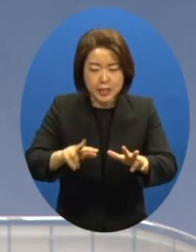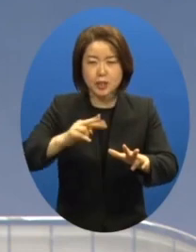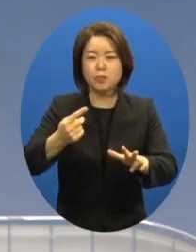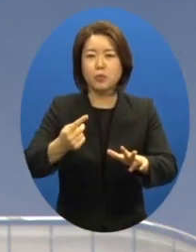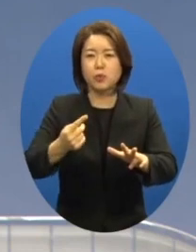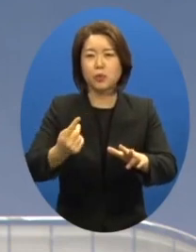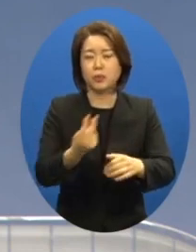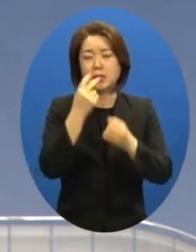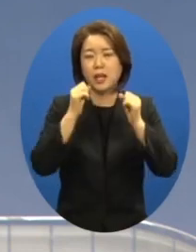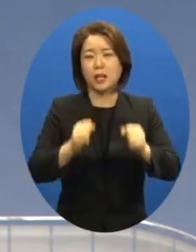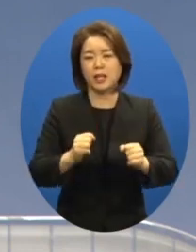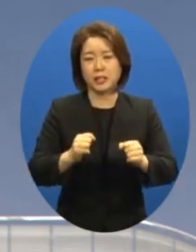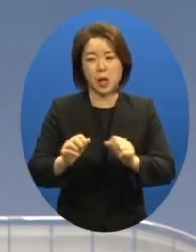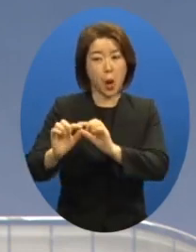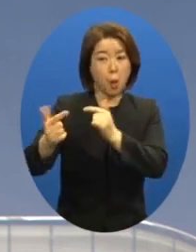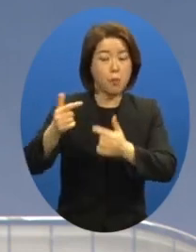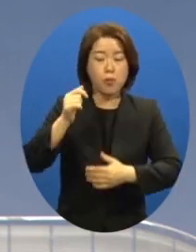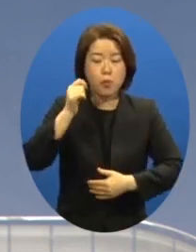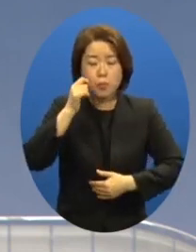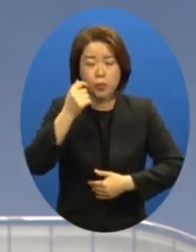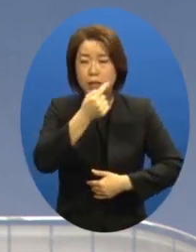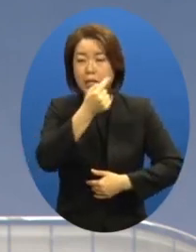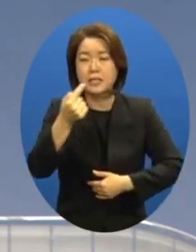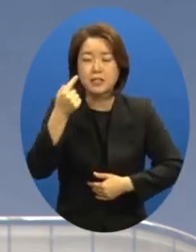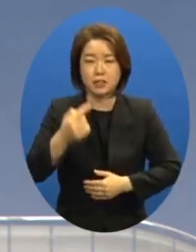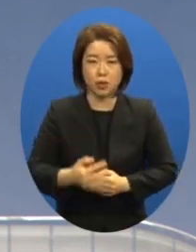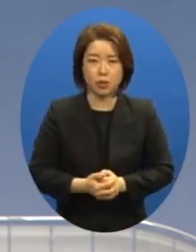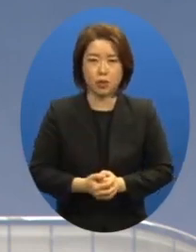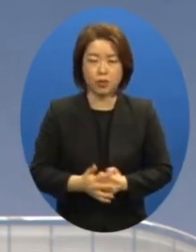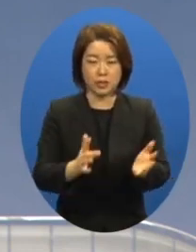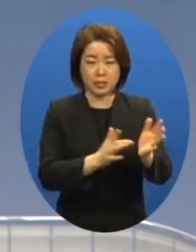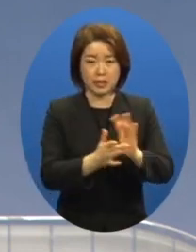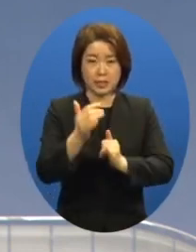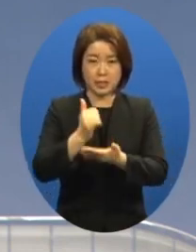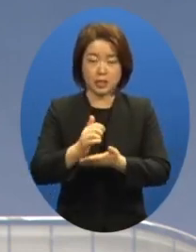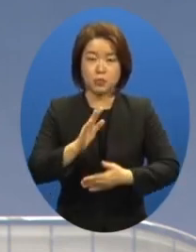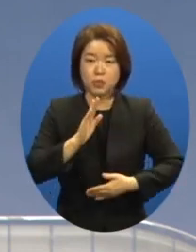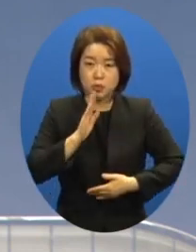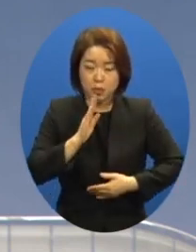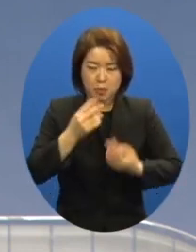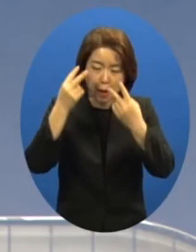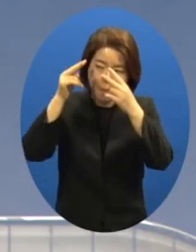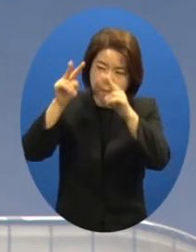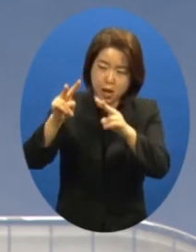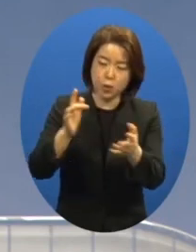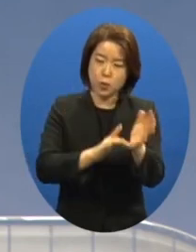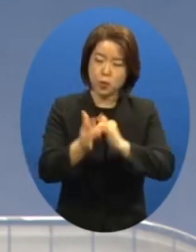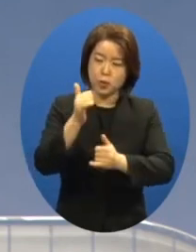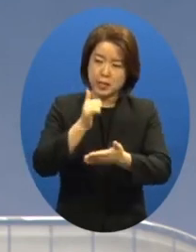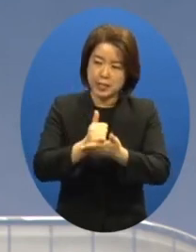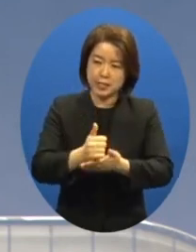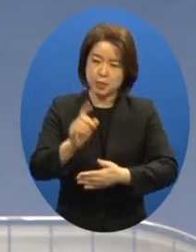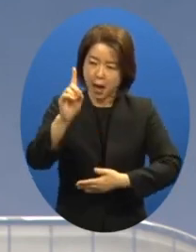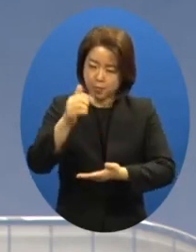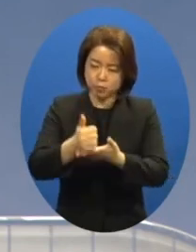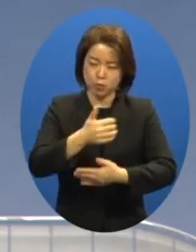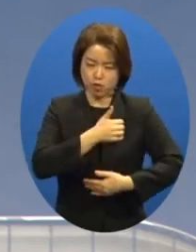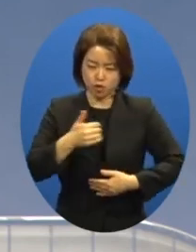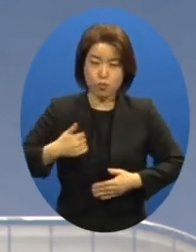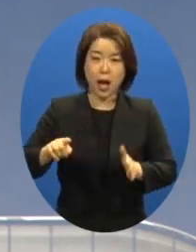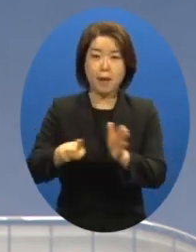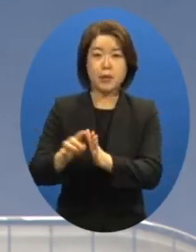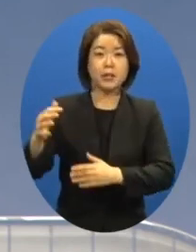할 수 없는 증거 라는 거예요 예수님을 정말 바라보고 예수님 한 분이면 충분한 믿음을 가졌기에 이